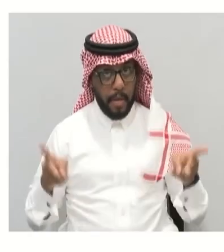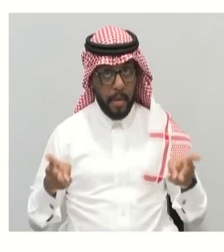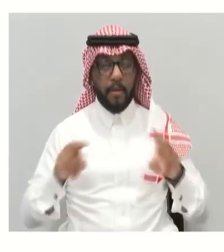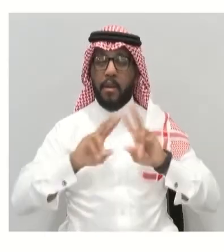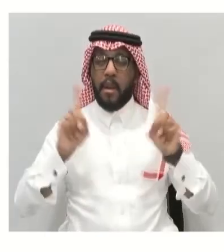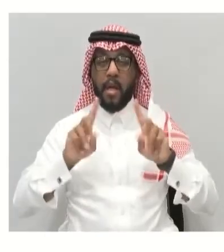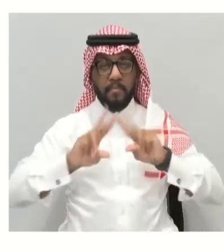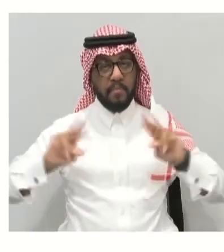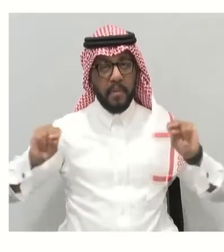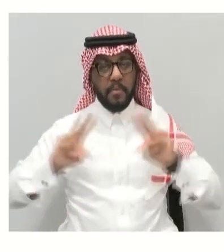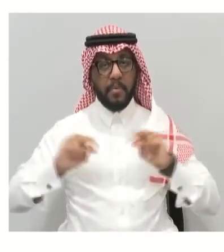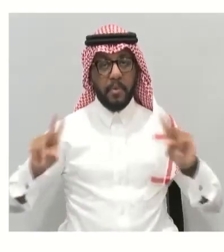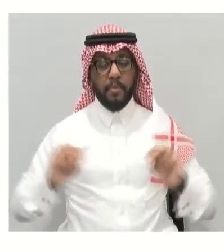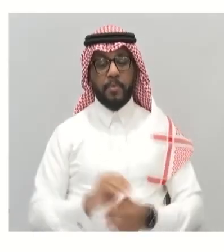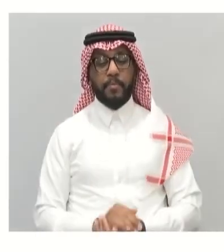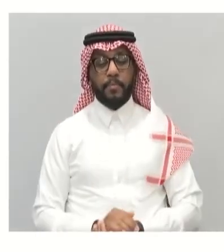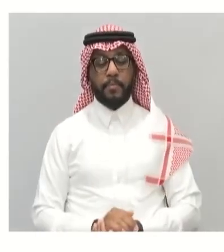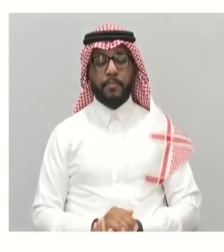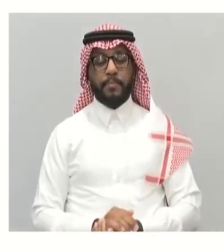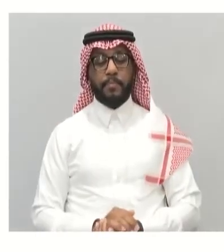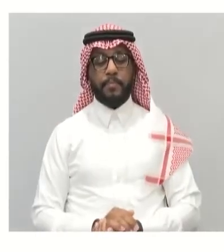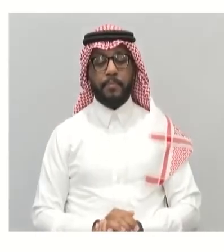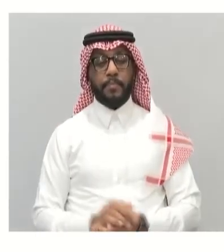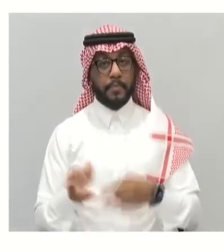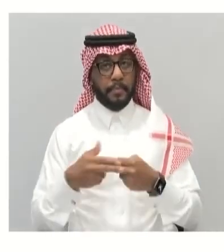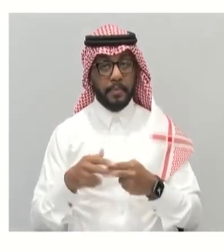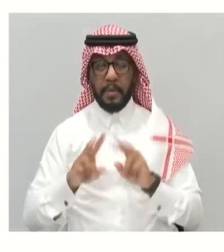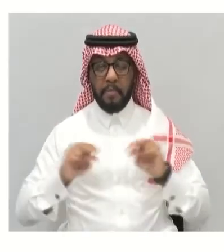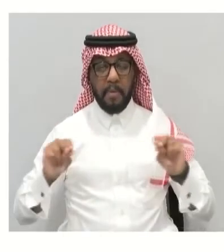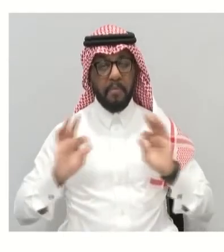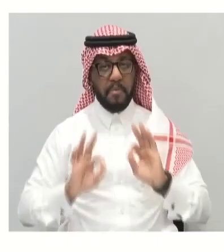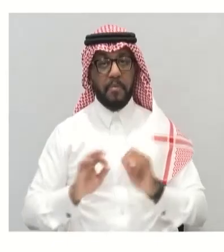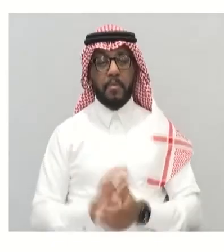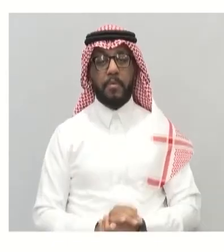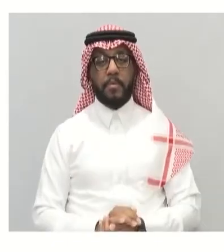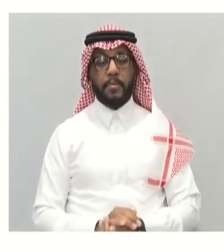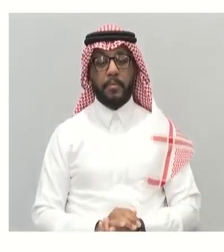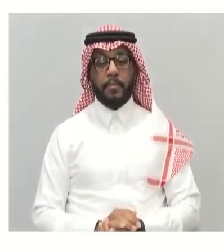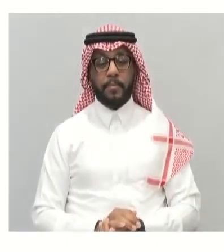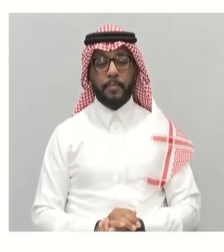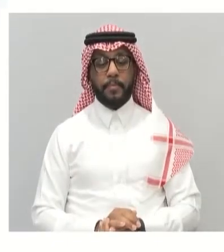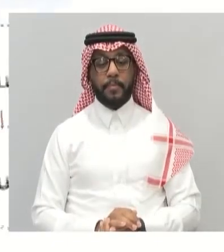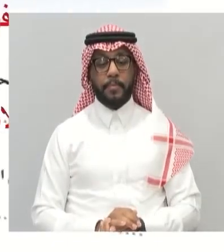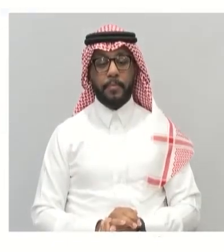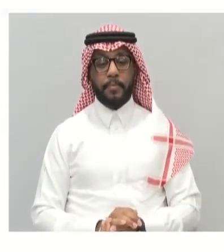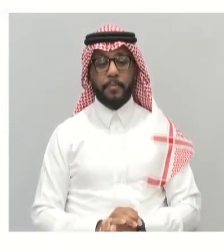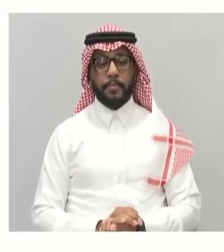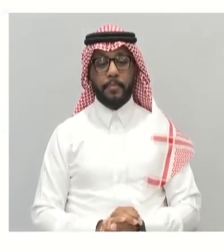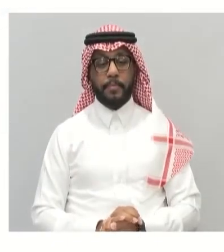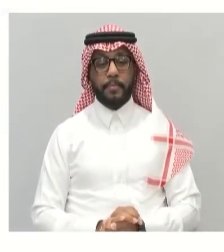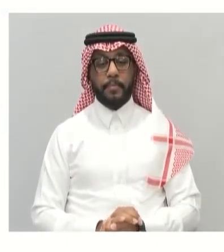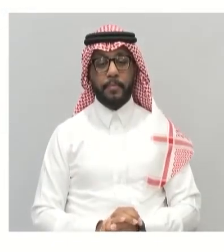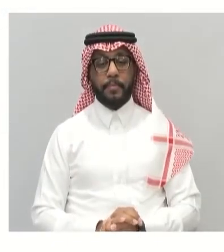يتغير هي بنفس المعنى لكنه جاء بها هنا جمله وفي الاولى مفرده بعد ذلك